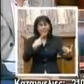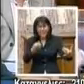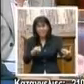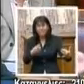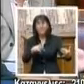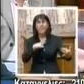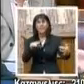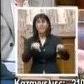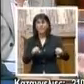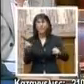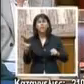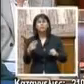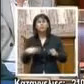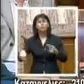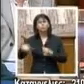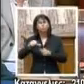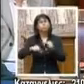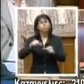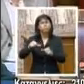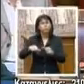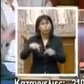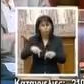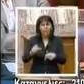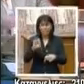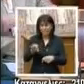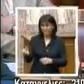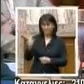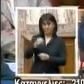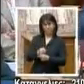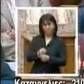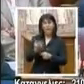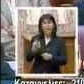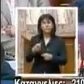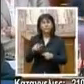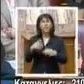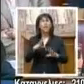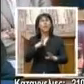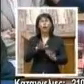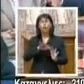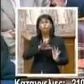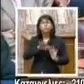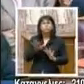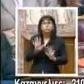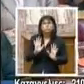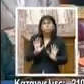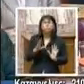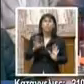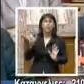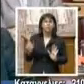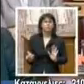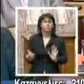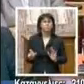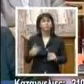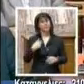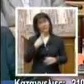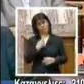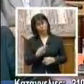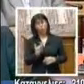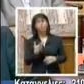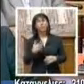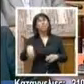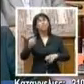το λαό εναντίον σας. Λέτε ότι θα πάτε σε δημοψηφίσματα για να παρακάμψετε